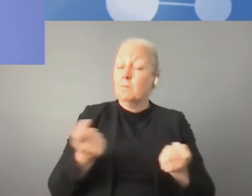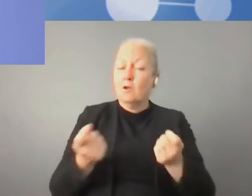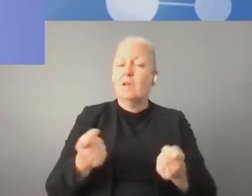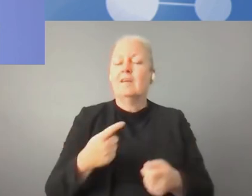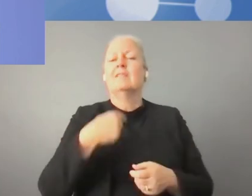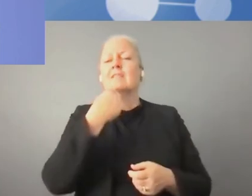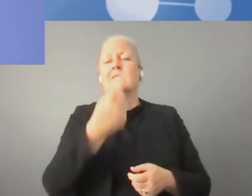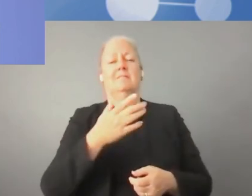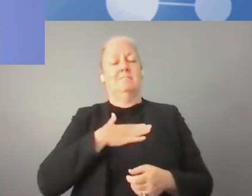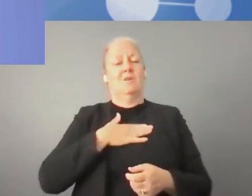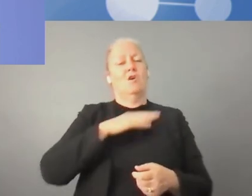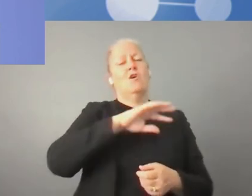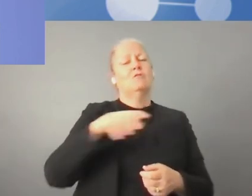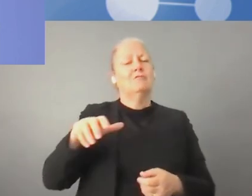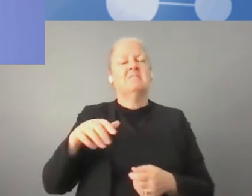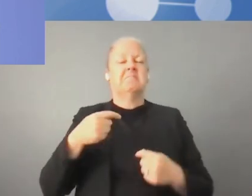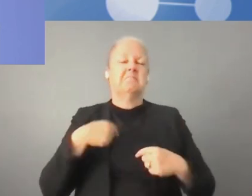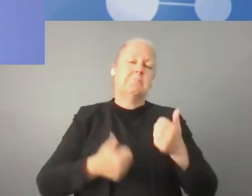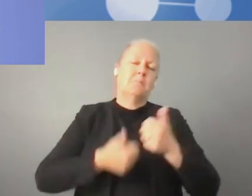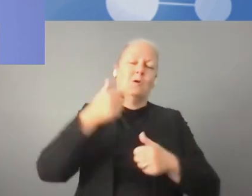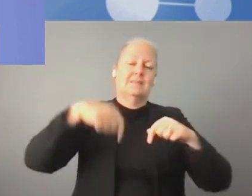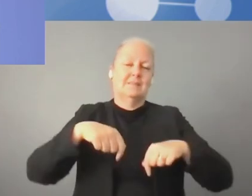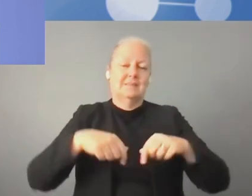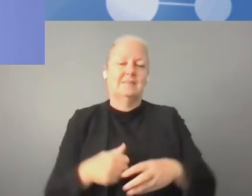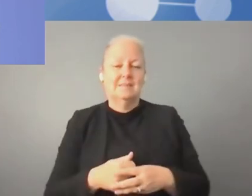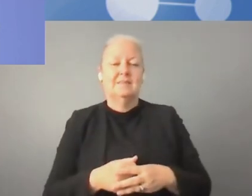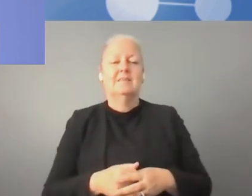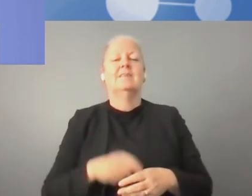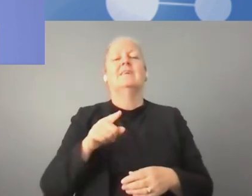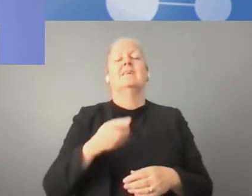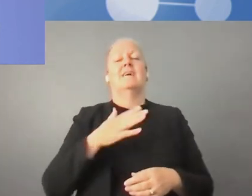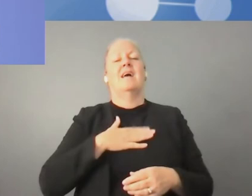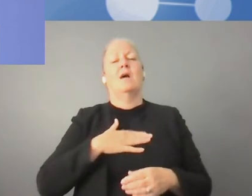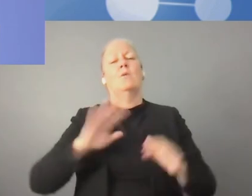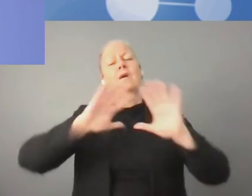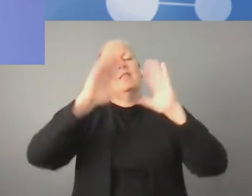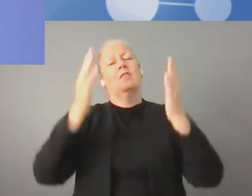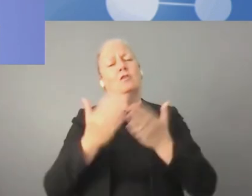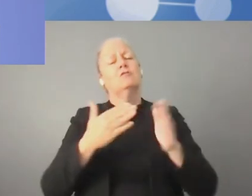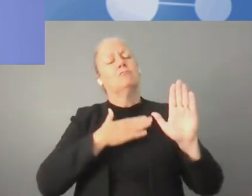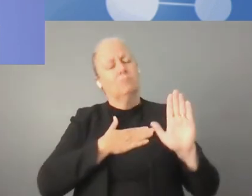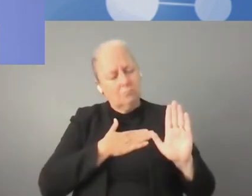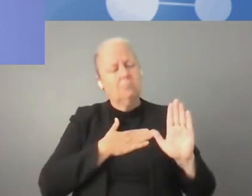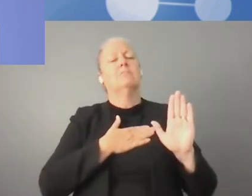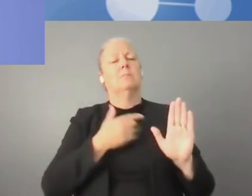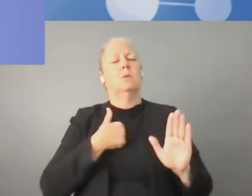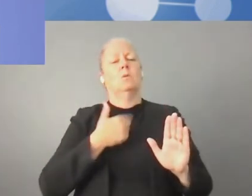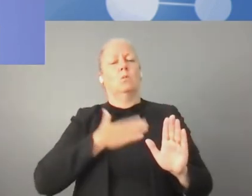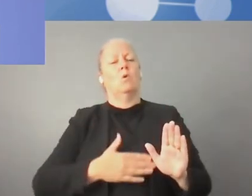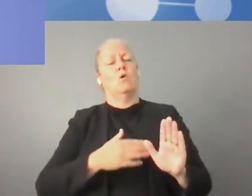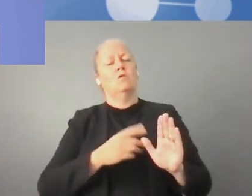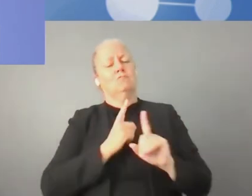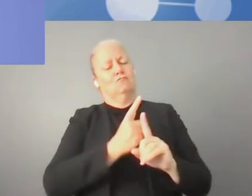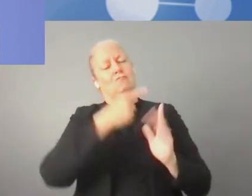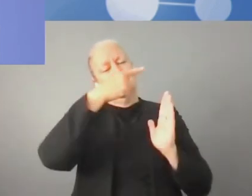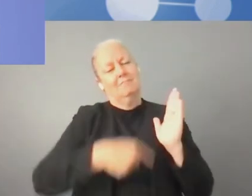是非常重要的。把个马卡洛夫先生，今天我们说主要的是谈到